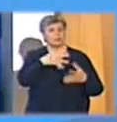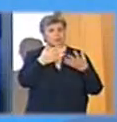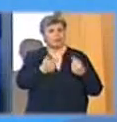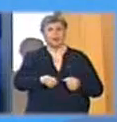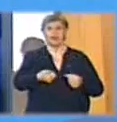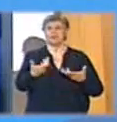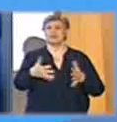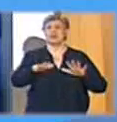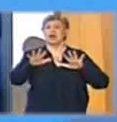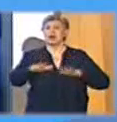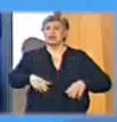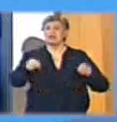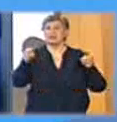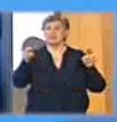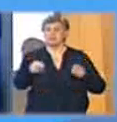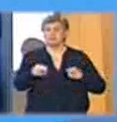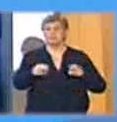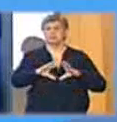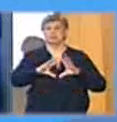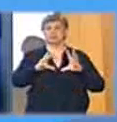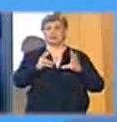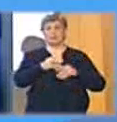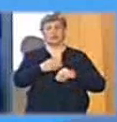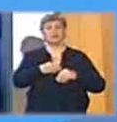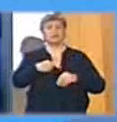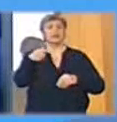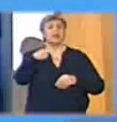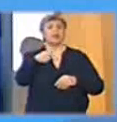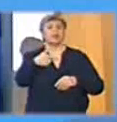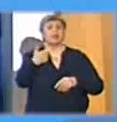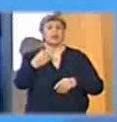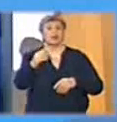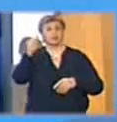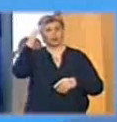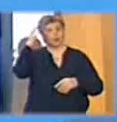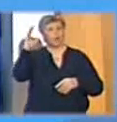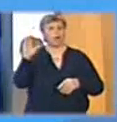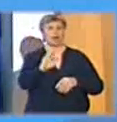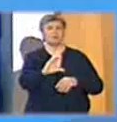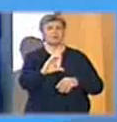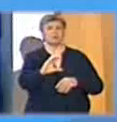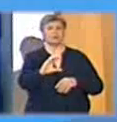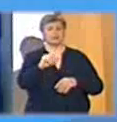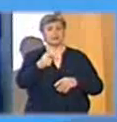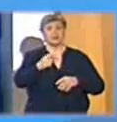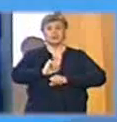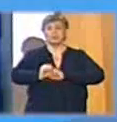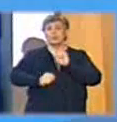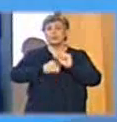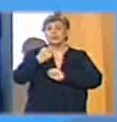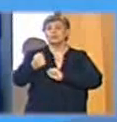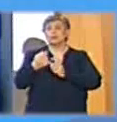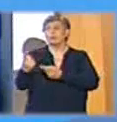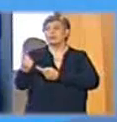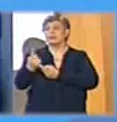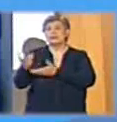ανεργίας και βεβαίως επενδύσεων που έρχονται μπροστοβαρός μέσα από αυτή τη διαπραγμάτευση πολύ μεγαλύτερες